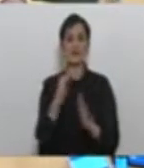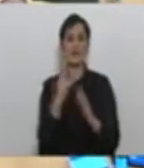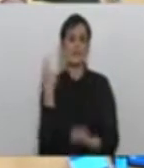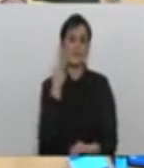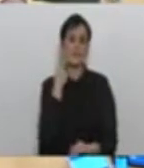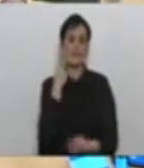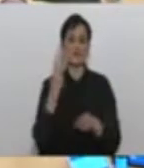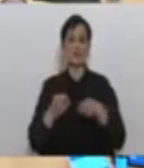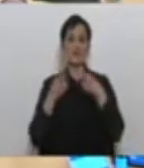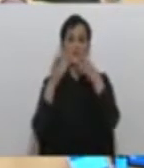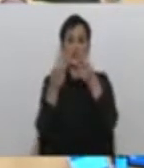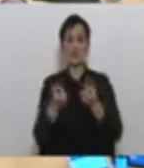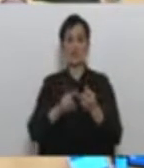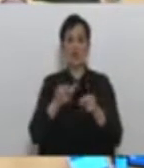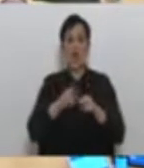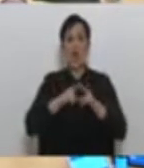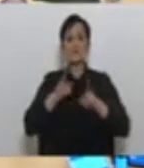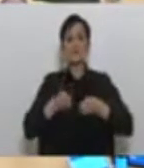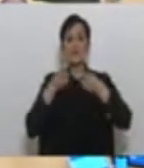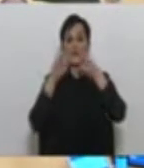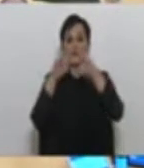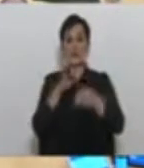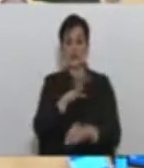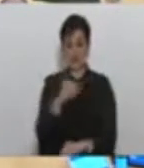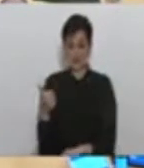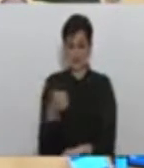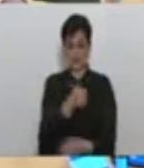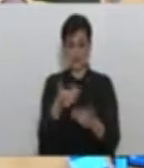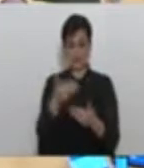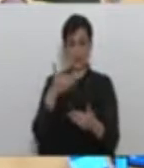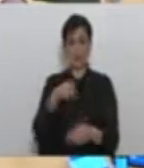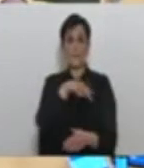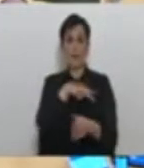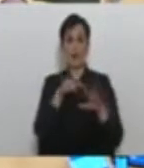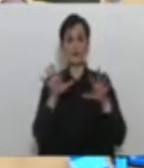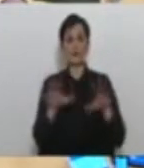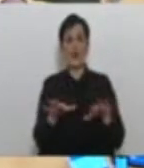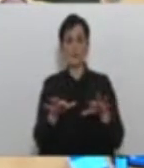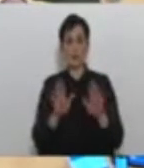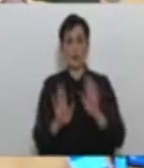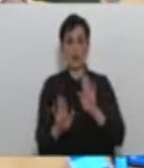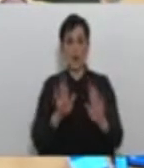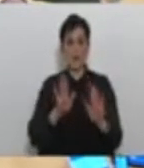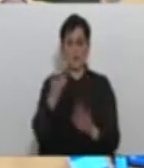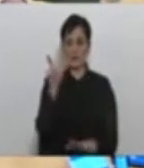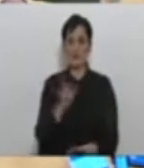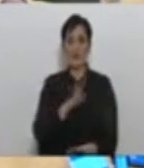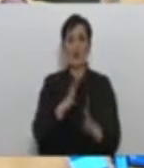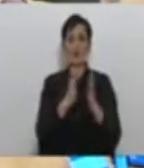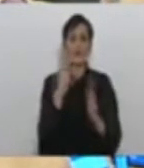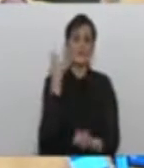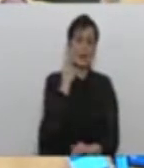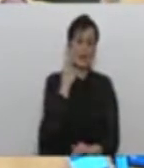შესახებ. მოგეხსენებათ, ეს ვიზიტი გასულ კვირას შედგა პარლამენტის თავმჯდომარის ხელმძღვანელობით. დიდ ბრიტანეთსა და